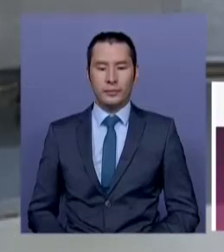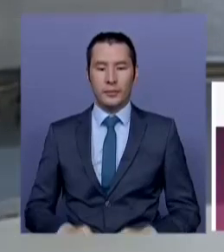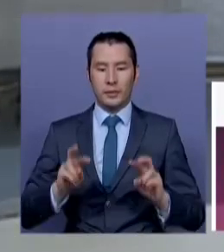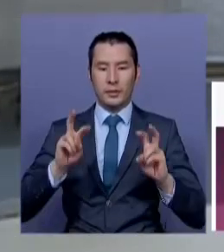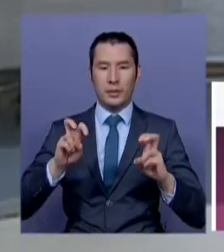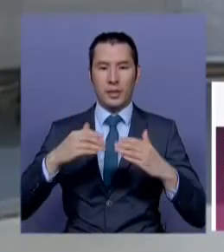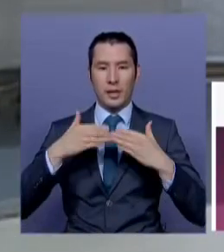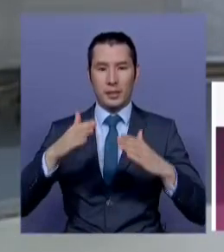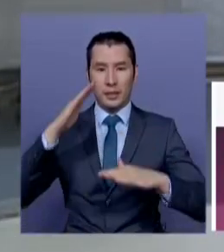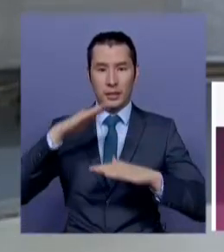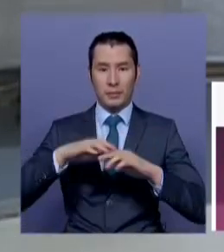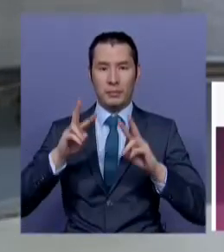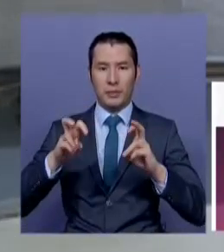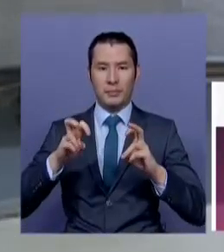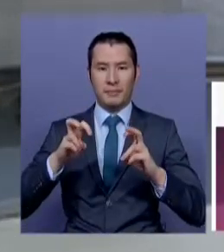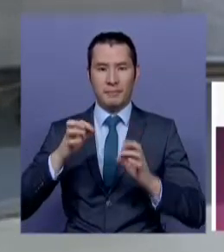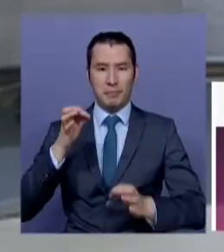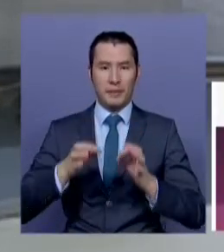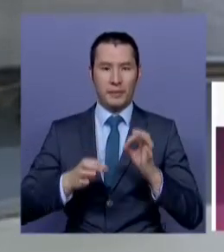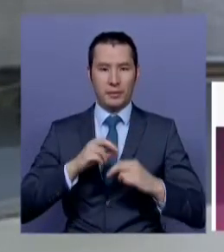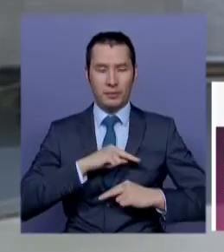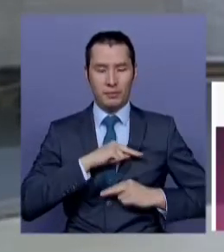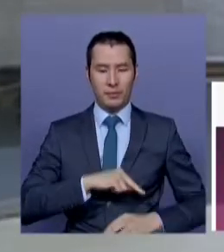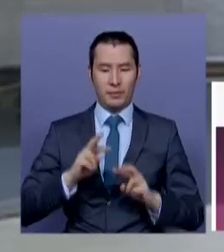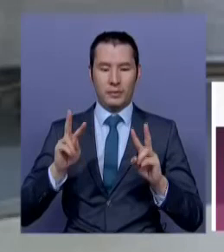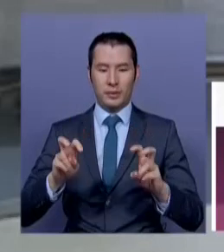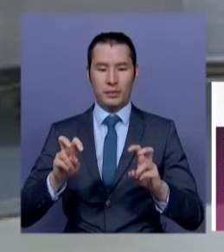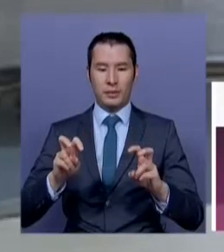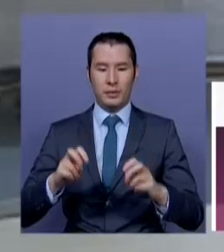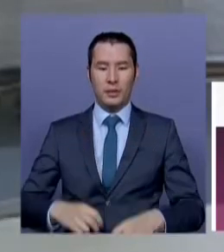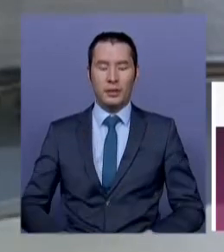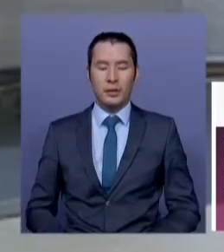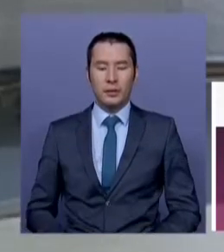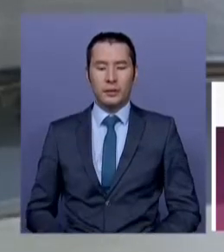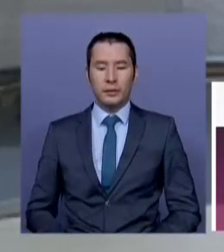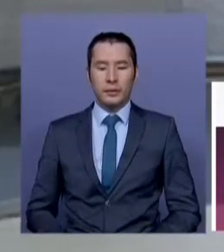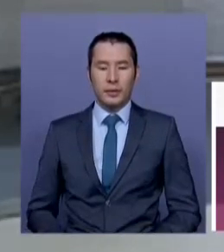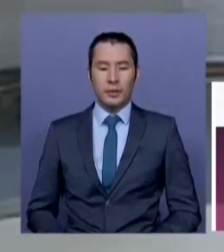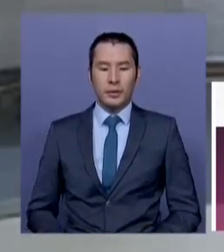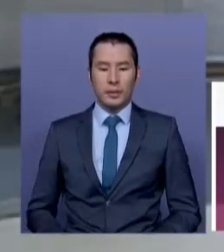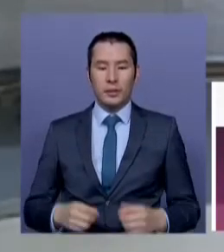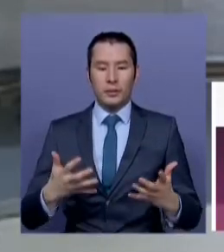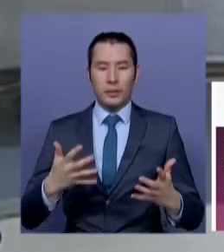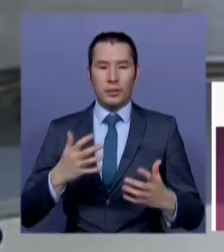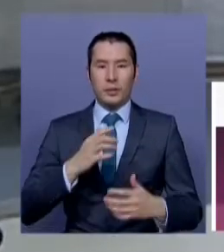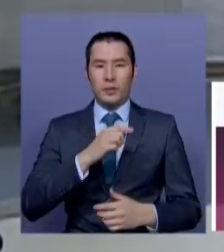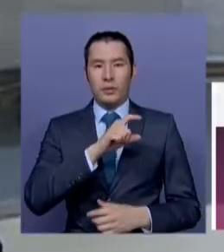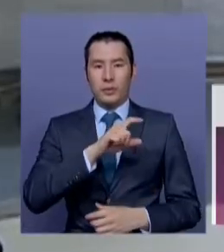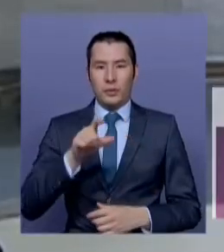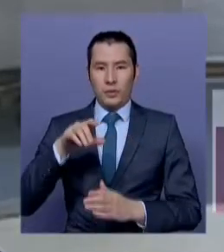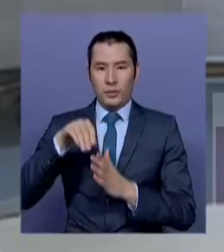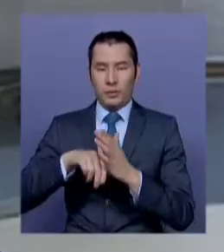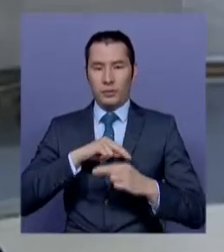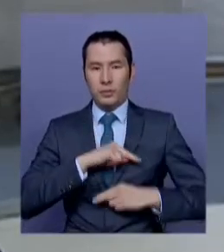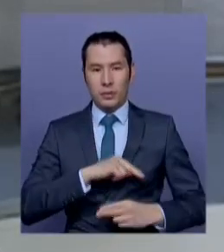жұмыстейт нашық алаң. Бұл жерде мемлекеттік қызметтердің ашықтығымен қол жетімділігі қамтамасыз етіледі. Демек, қызмет алушы мен маман арасындағы